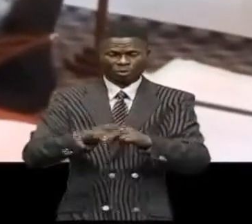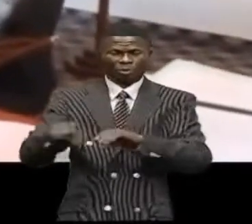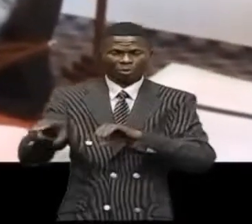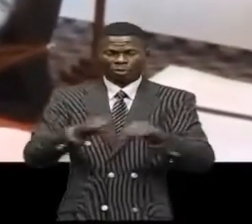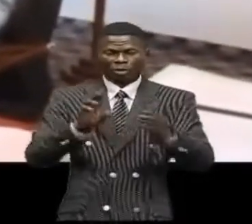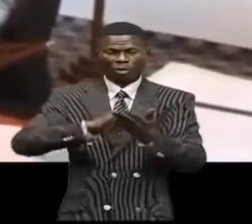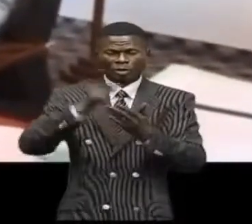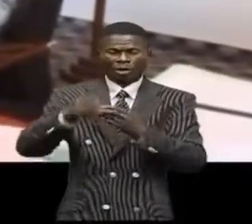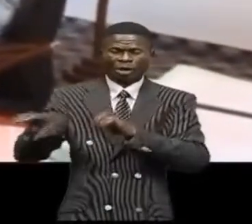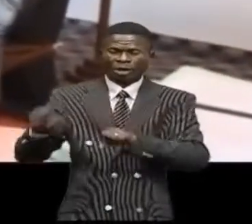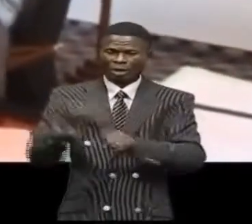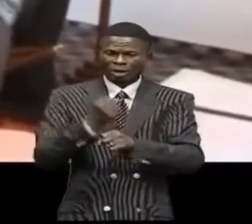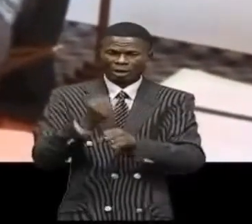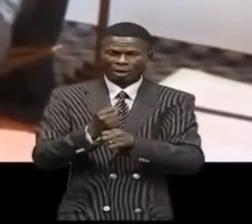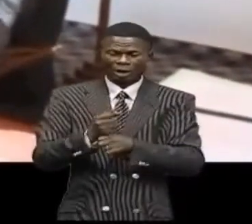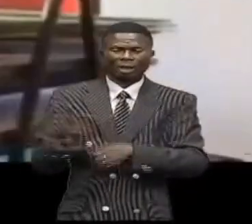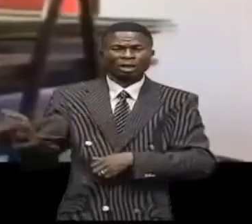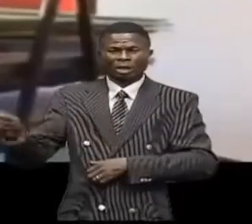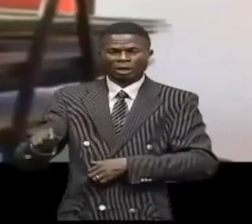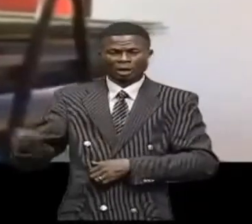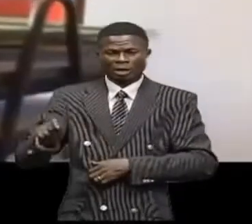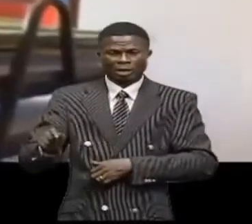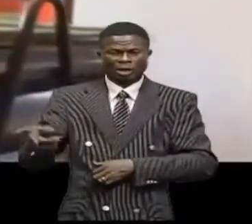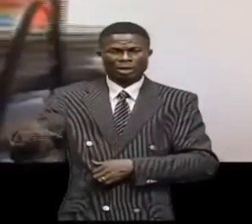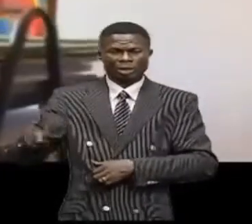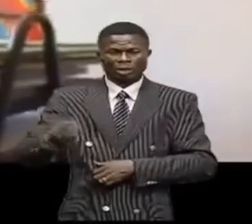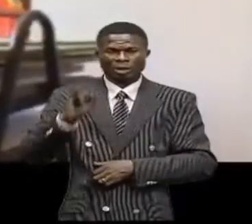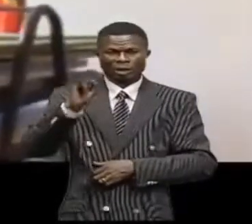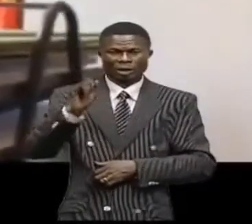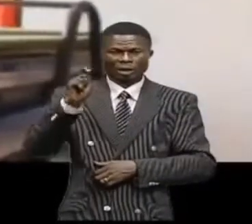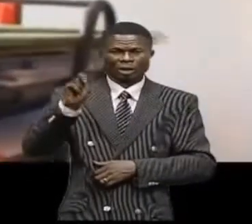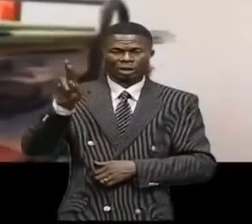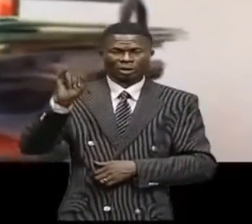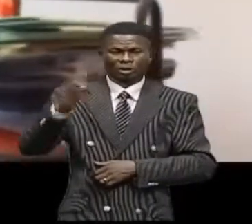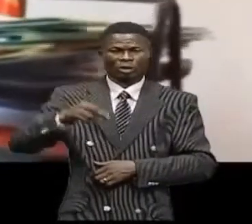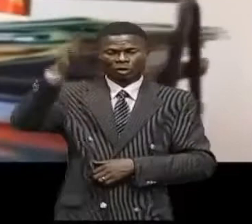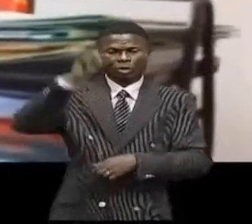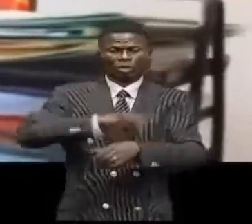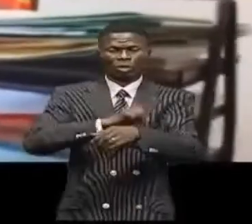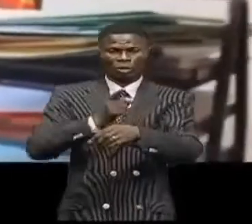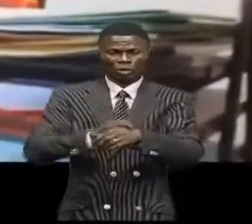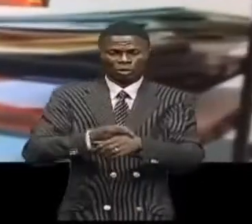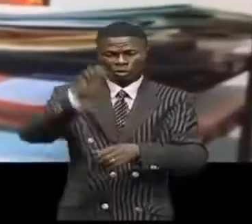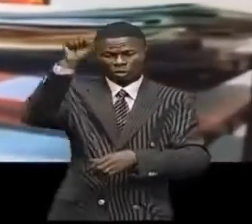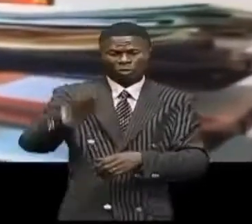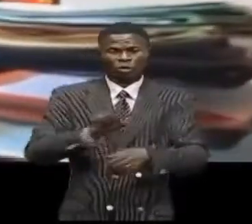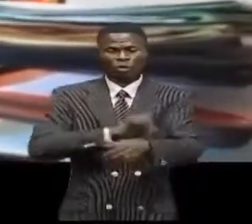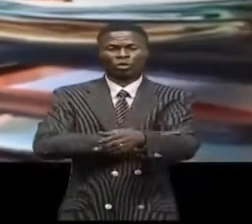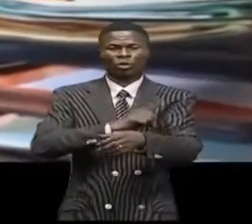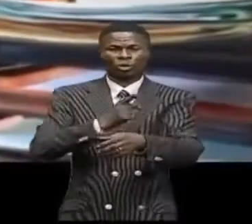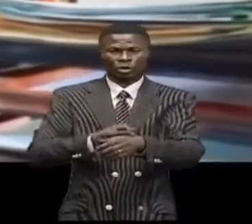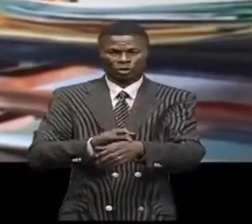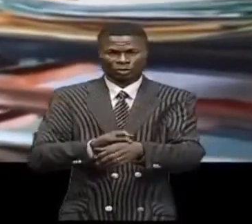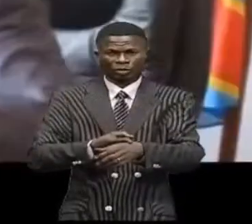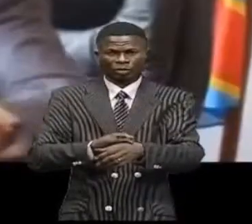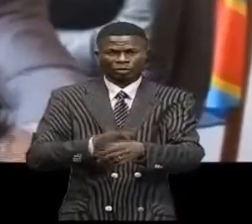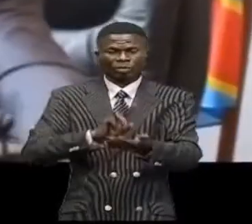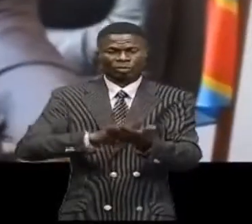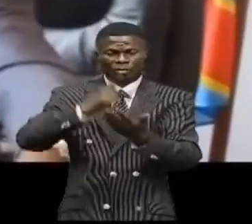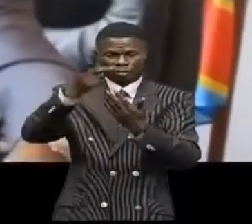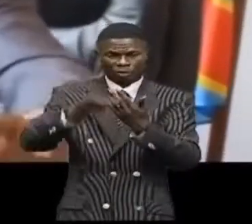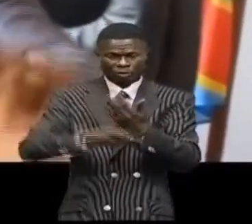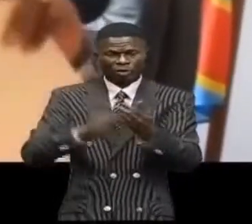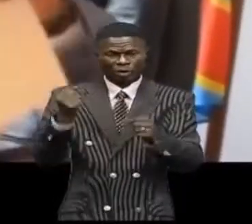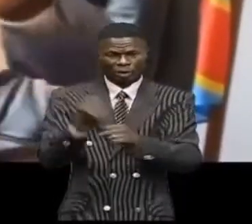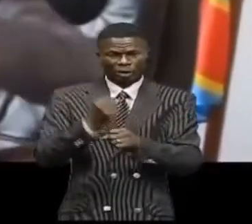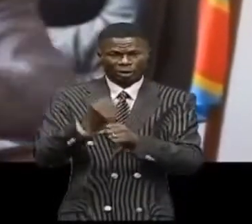plans d'action des entités territoriales de province de l'Itourie, du Nord Kivu et du Sud Kivu. Ces plans